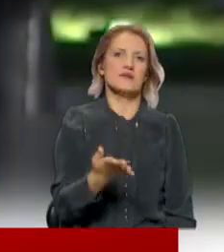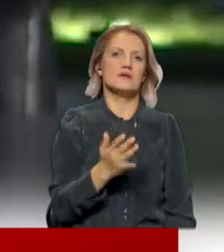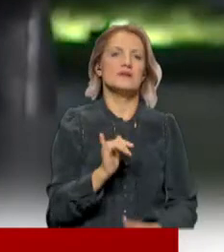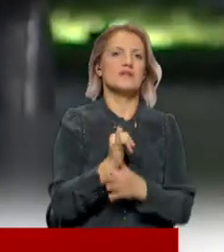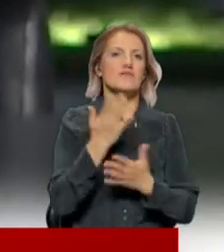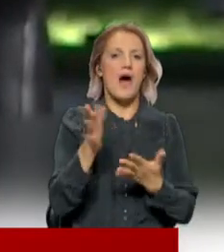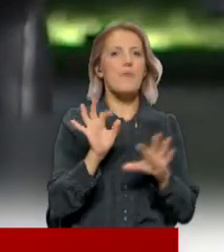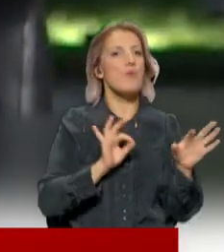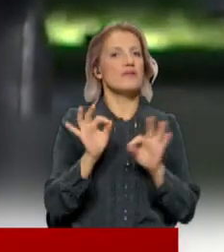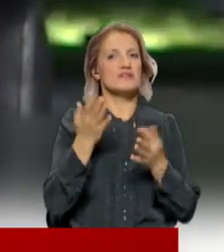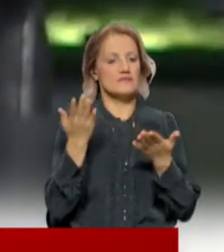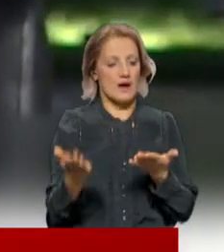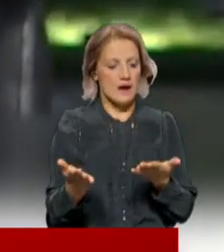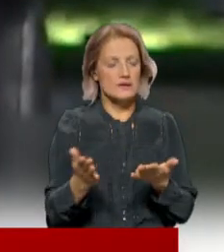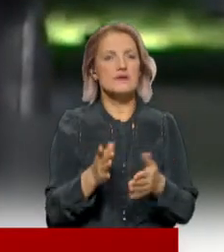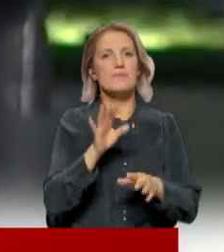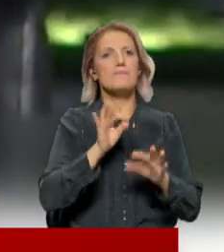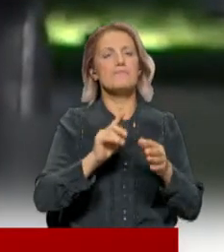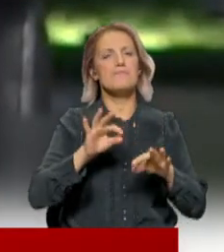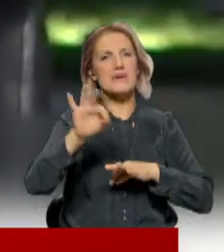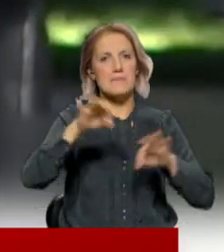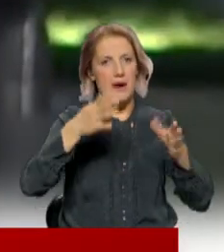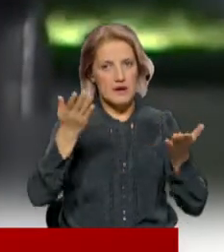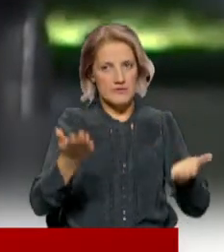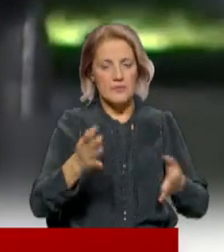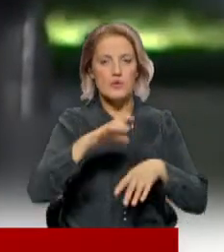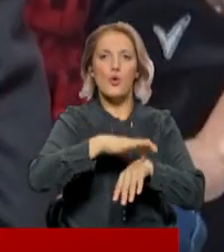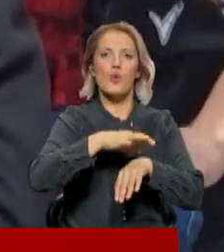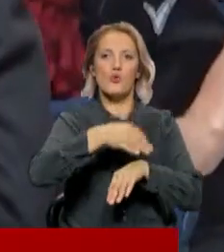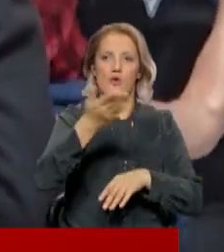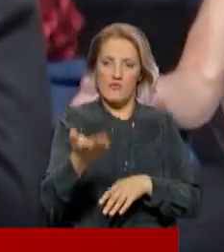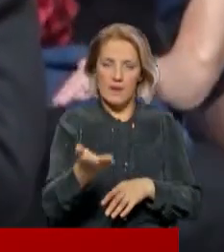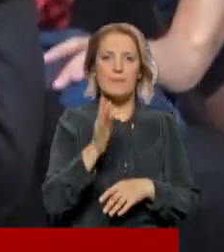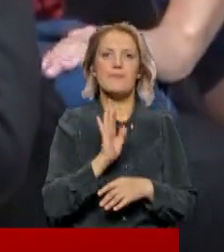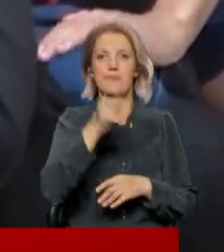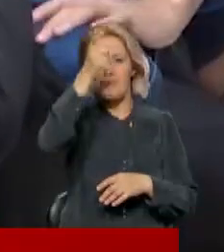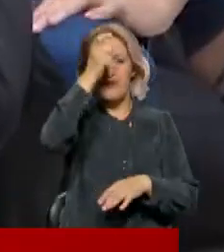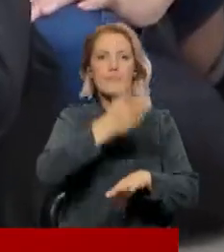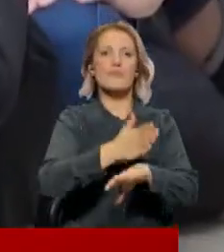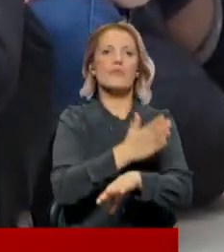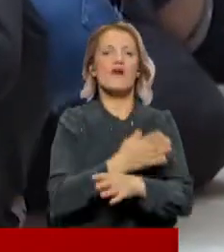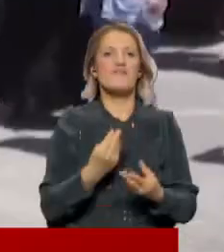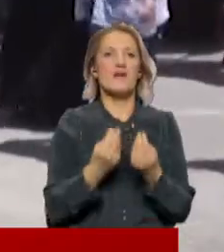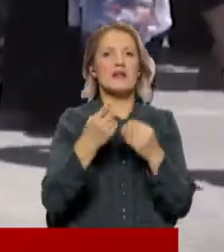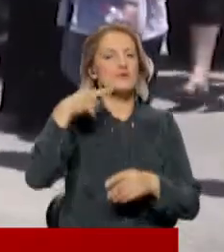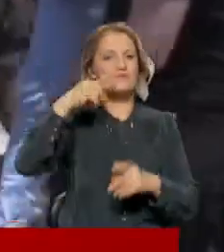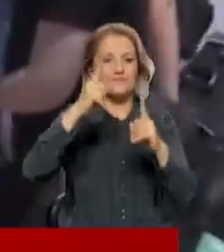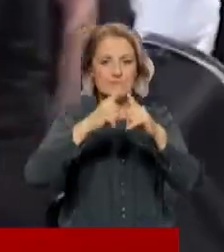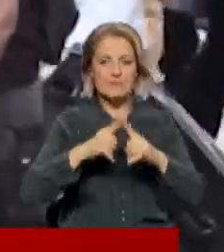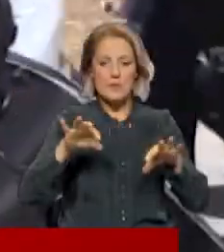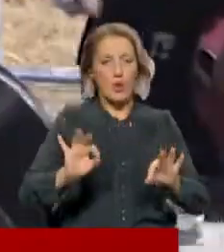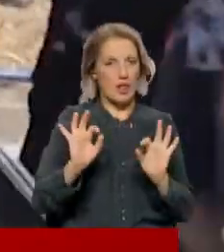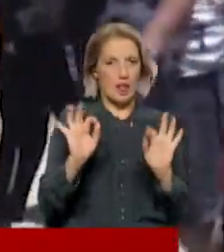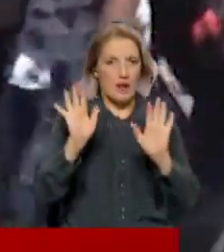Sanatçısı var, mühendisi var, mimarı var, doktoru var. Türk vatandaşlığı verilen Suriyeli sayısı bugünkü gibi